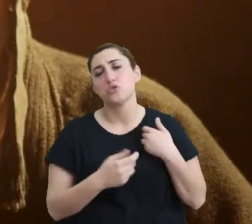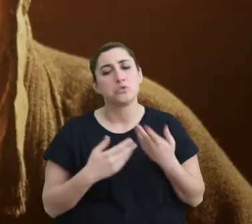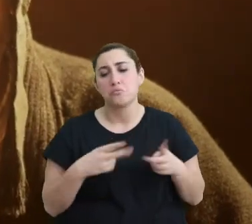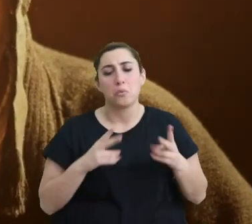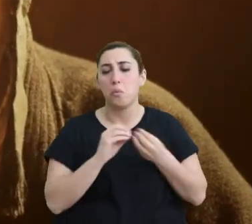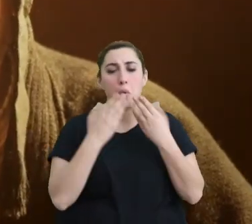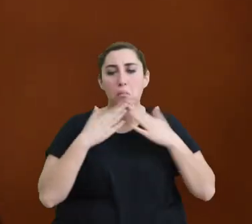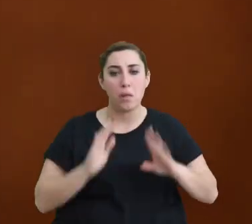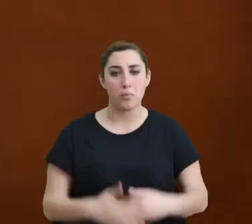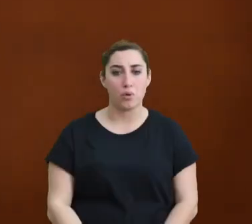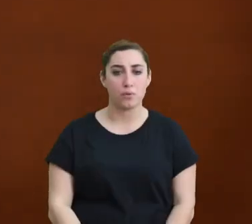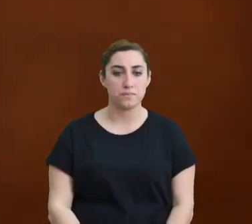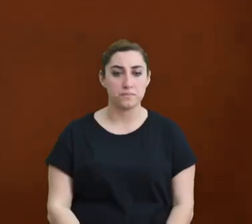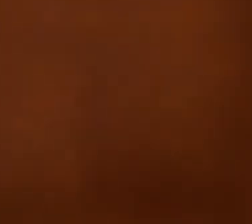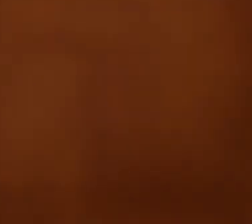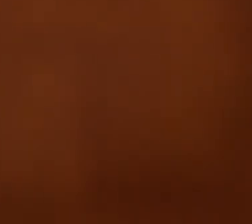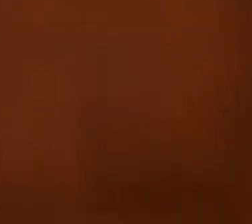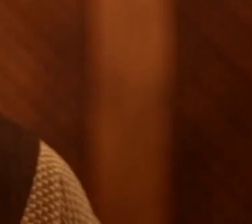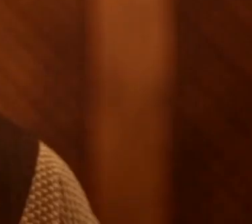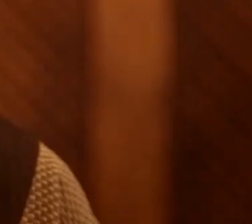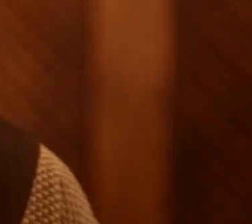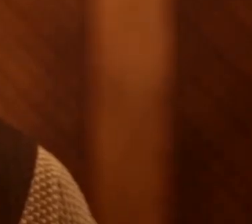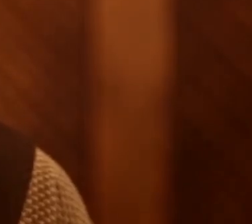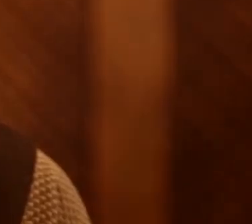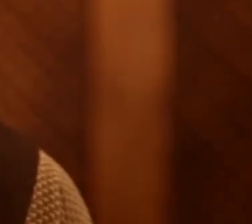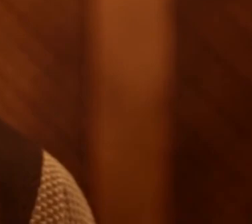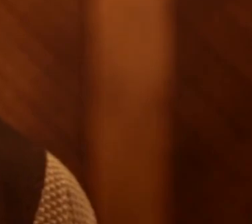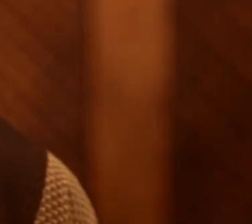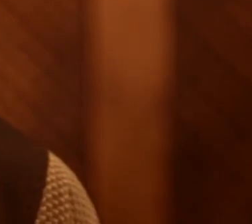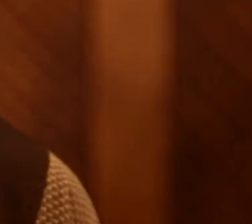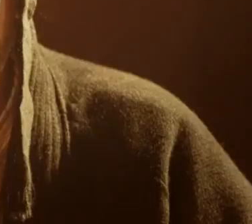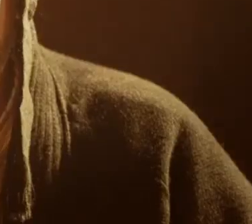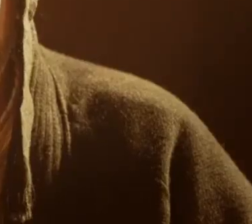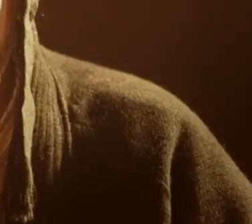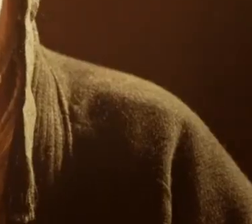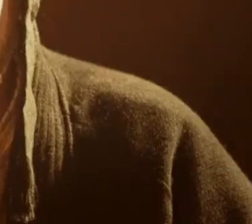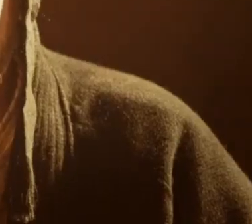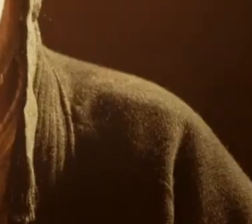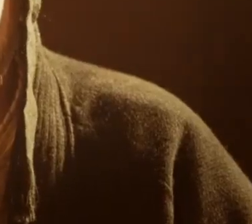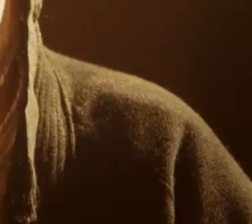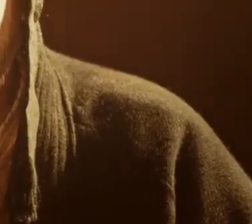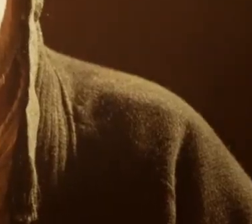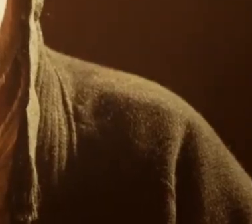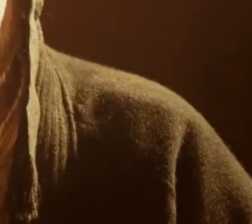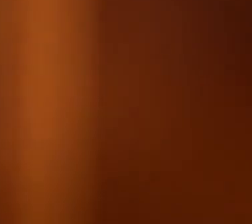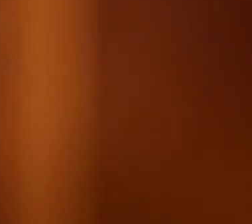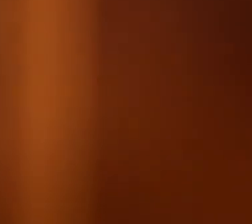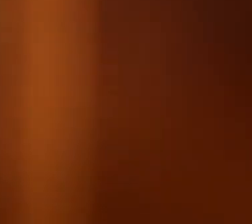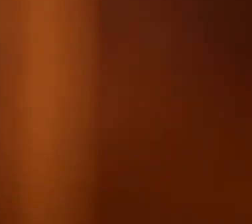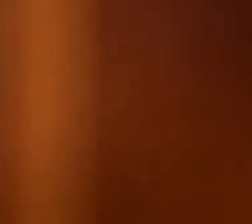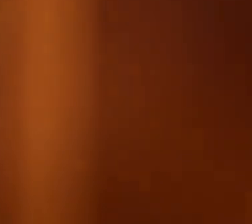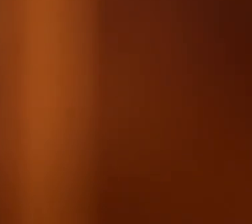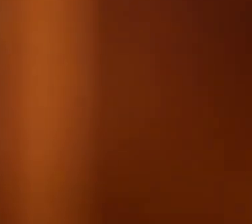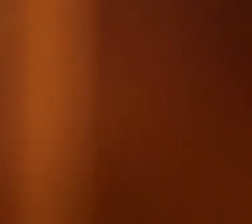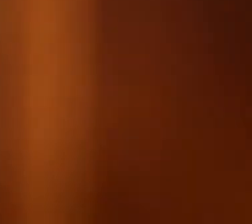değiştiriveririz, olur biter. Yunus aldığı cevaptan hoşnutsuz oldu. Kasım ise tam tersine keyiflendi. Şeyh gülümseyerek Yunus'a bakıyor.